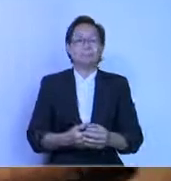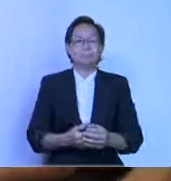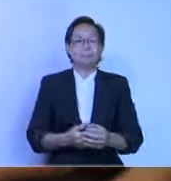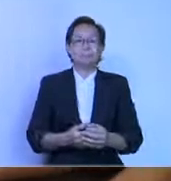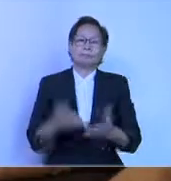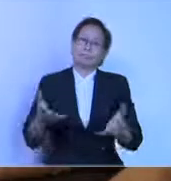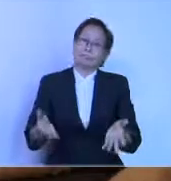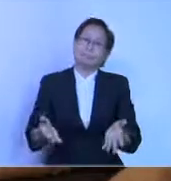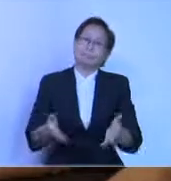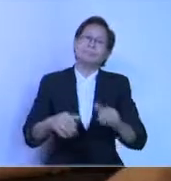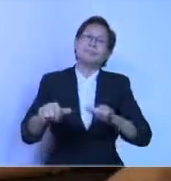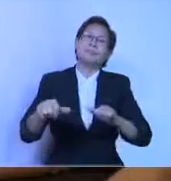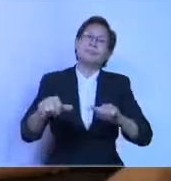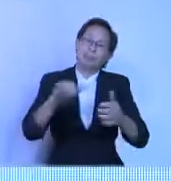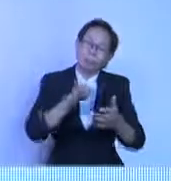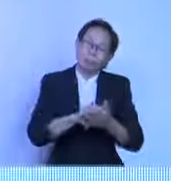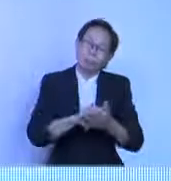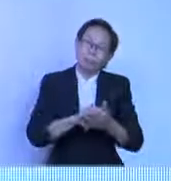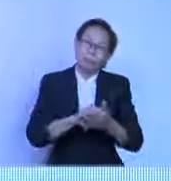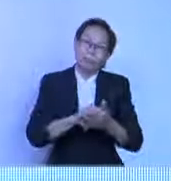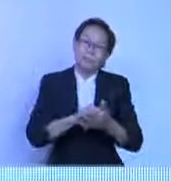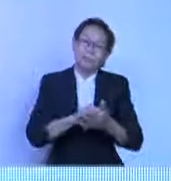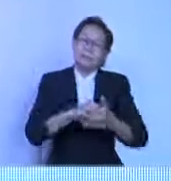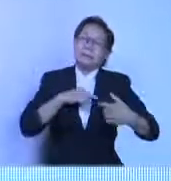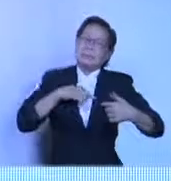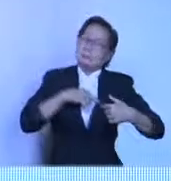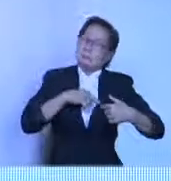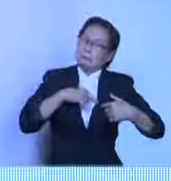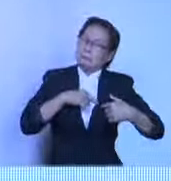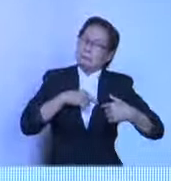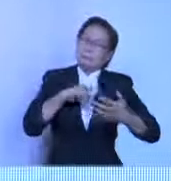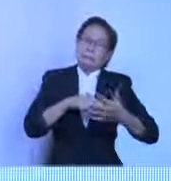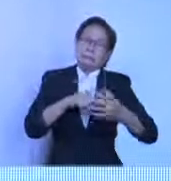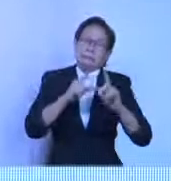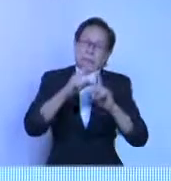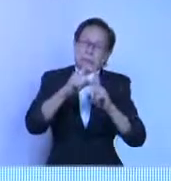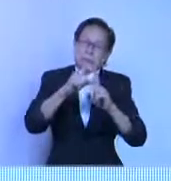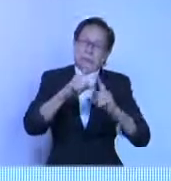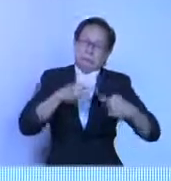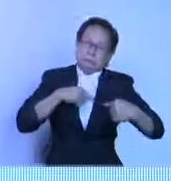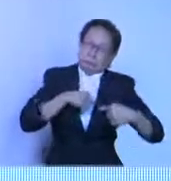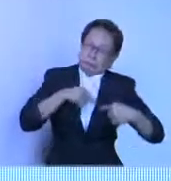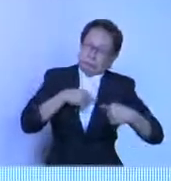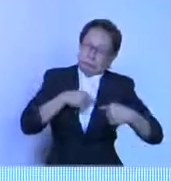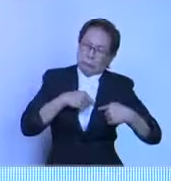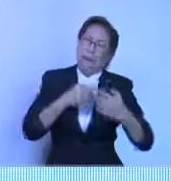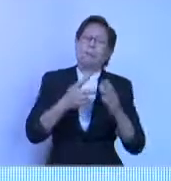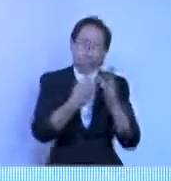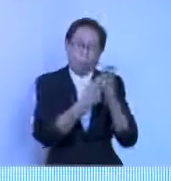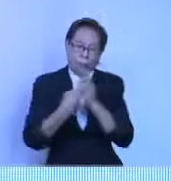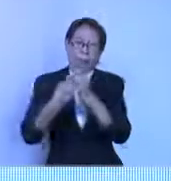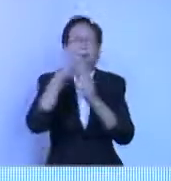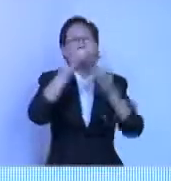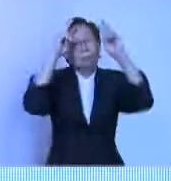meninggalkan kesan Luke yang mendalam ke atas perpaduan dan